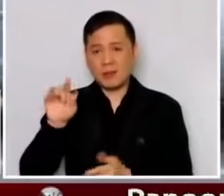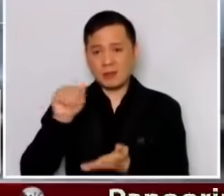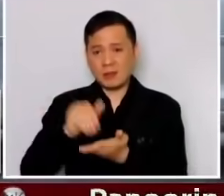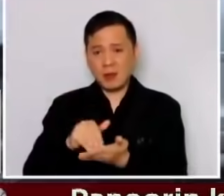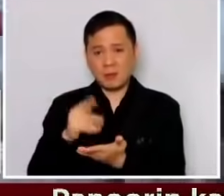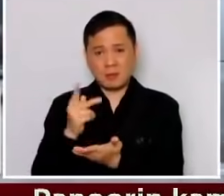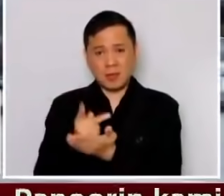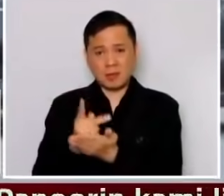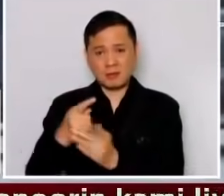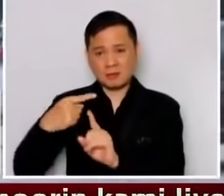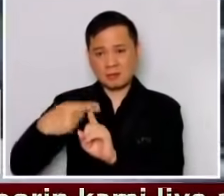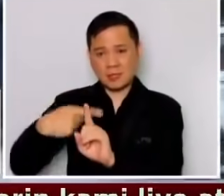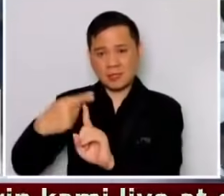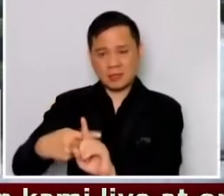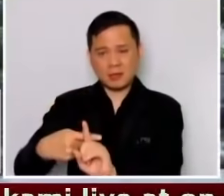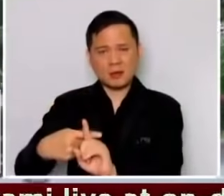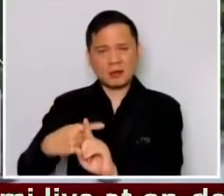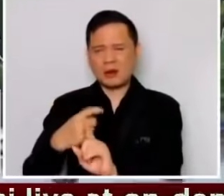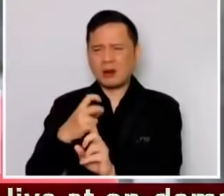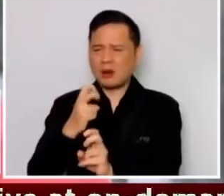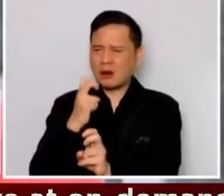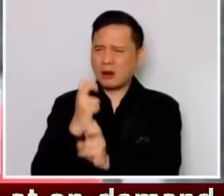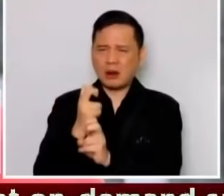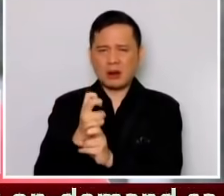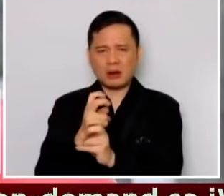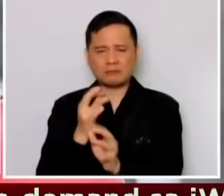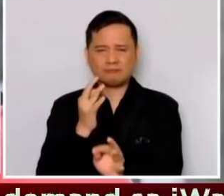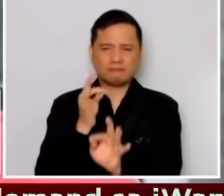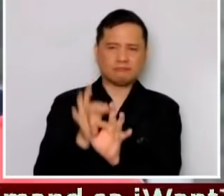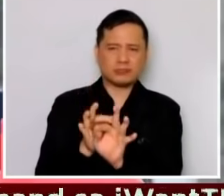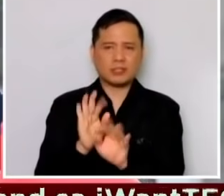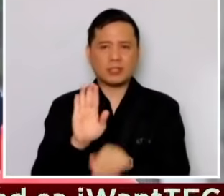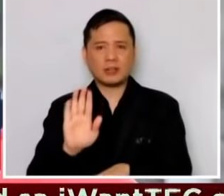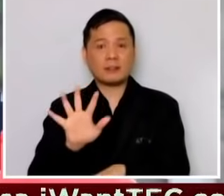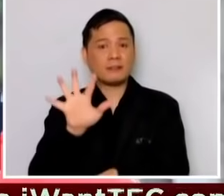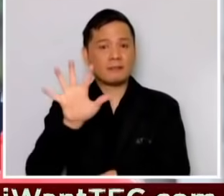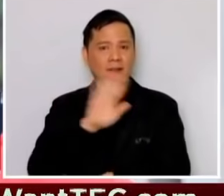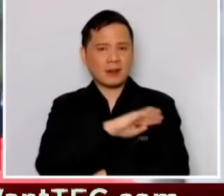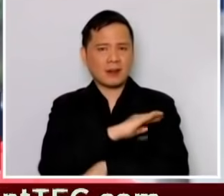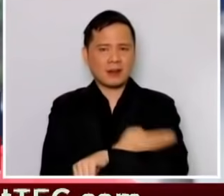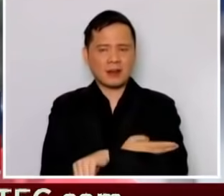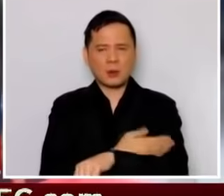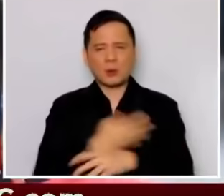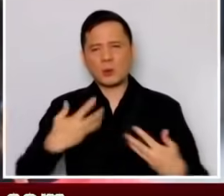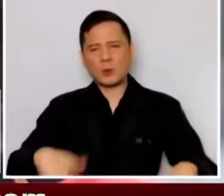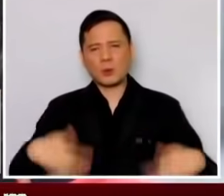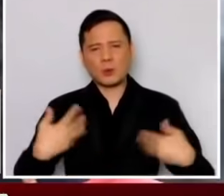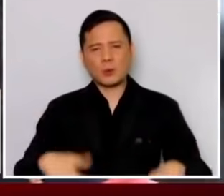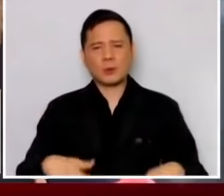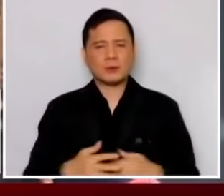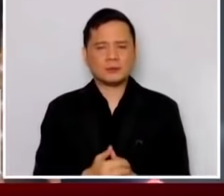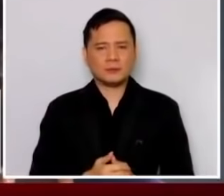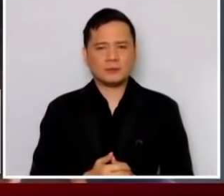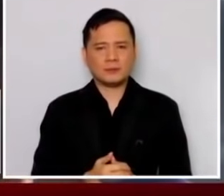para buhayin ang 5 anak. Kayo dito, kaya doon, kahit may sakot ako, parin ako nagtatrabaho kasi ako lang